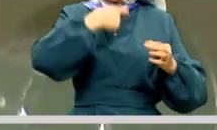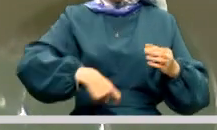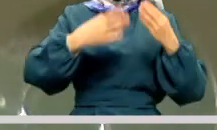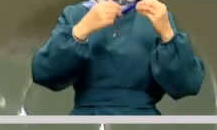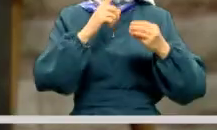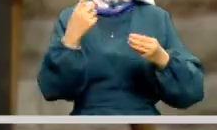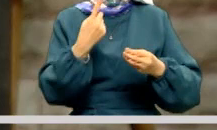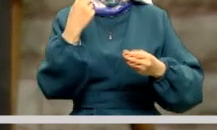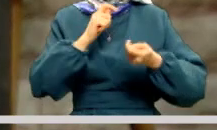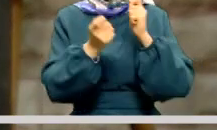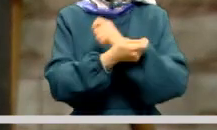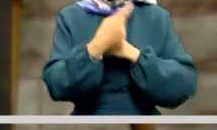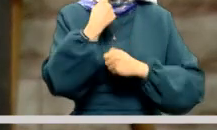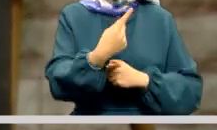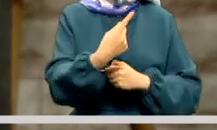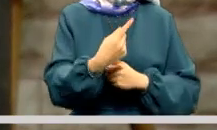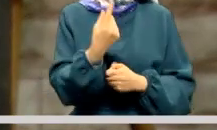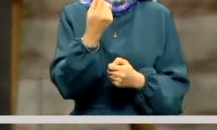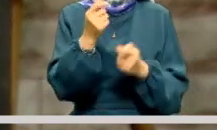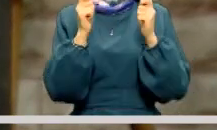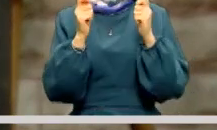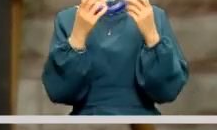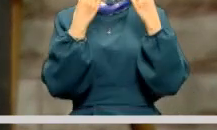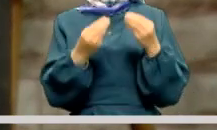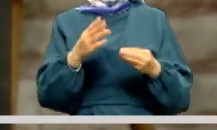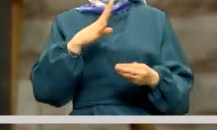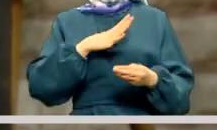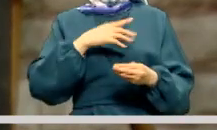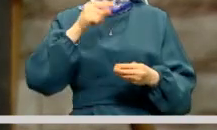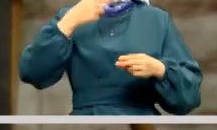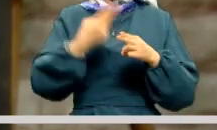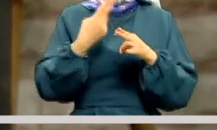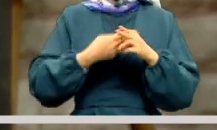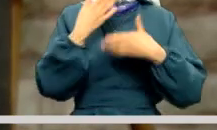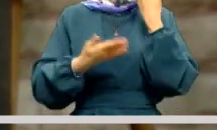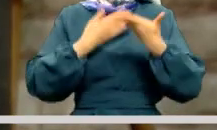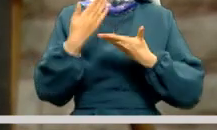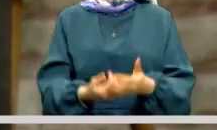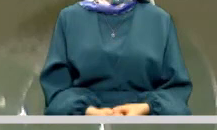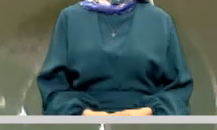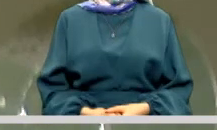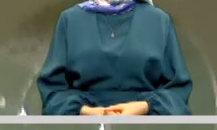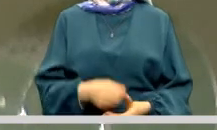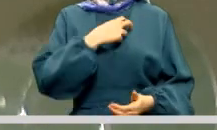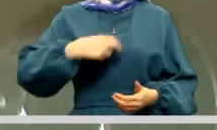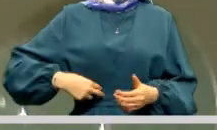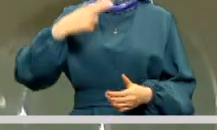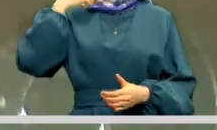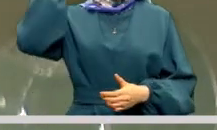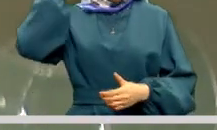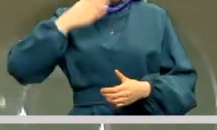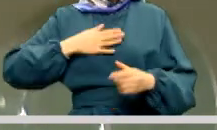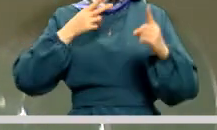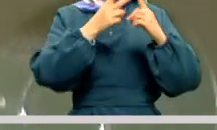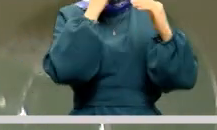değiştirmesini söylemek biraz daha zor gibi geliyor şu örnek üzerinden daha net anlatmaya çalışayım Peygamber Efendimize bir sahabe